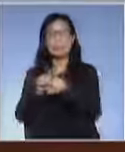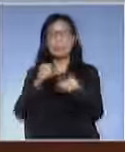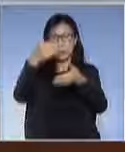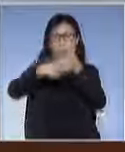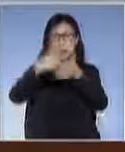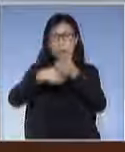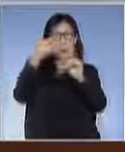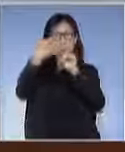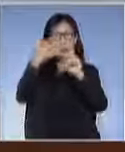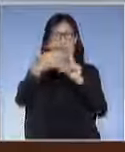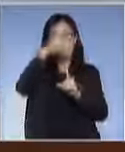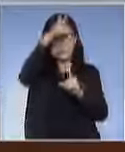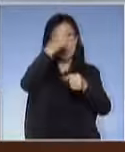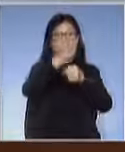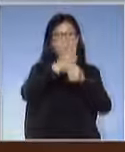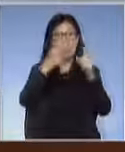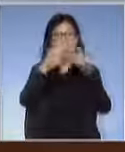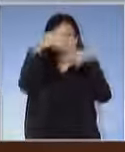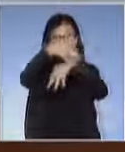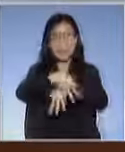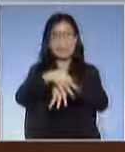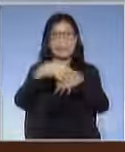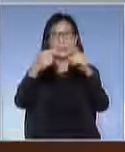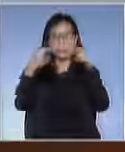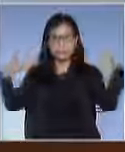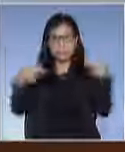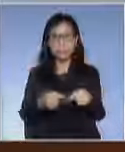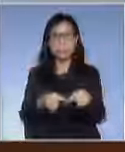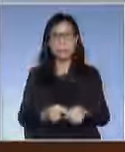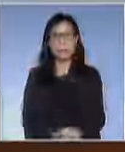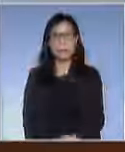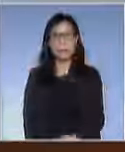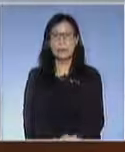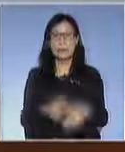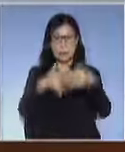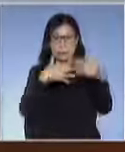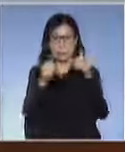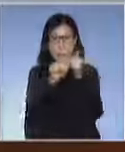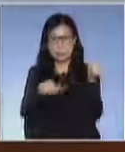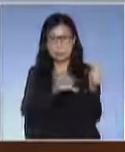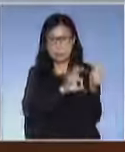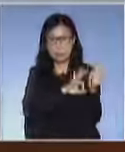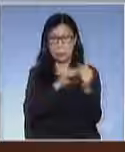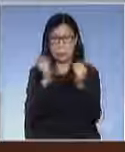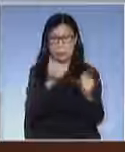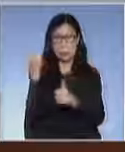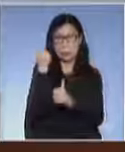非公務員合約僱員工的數目。事務委員會繼續積